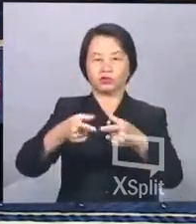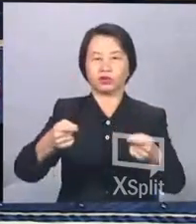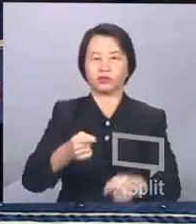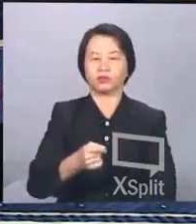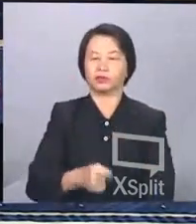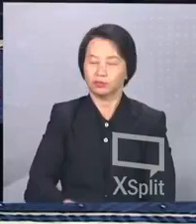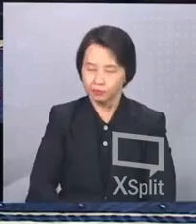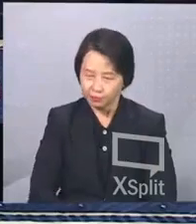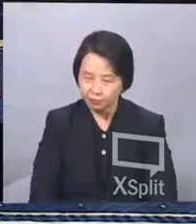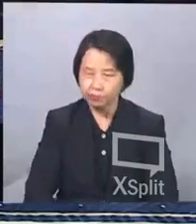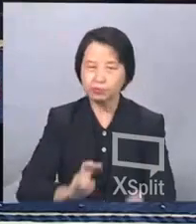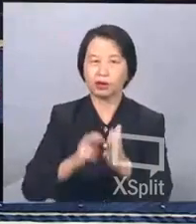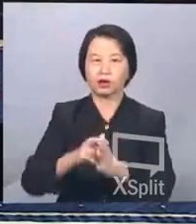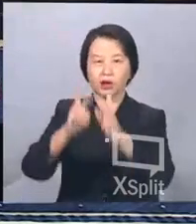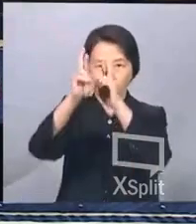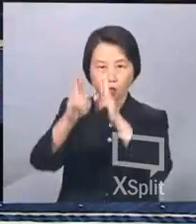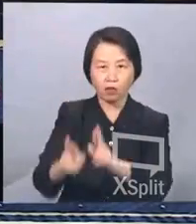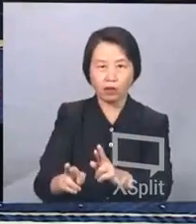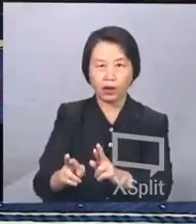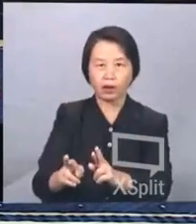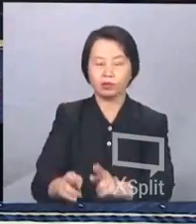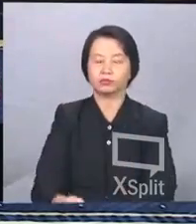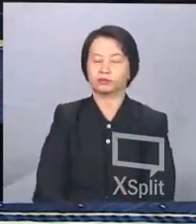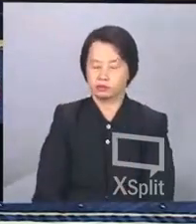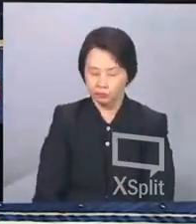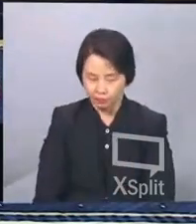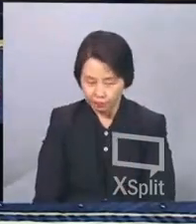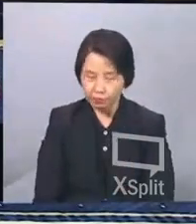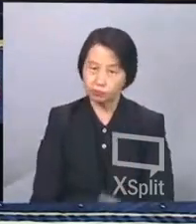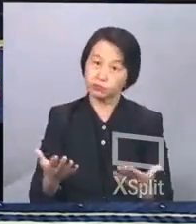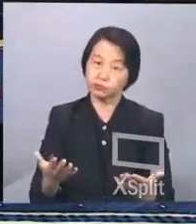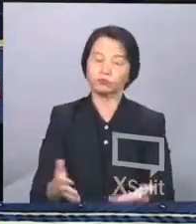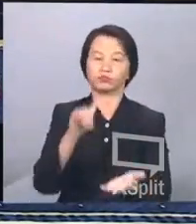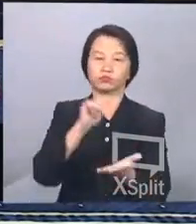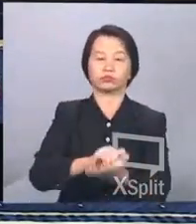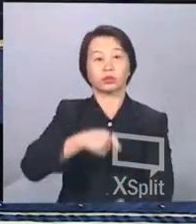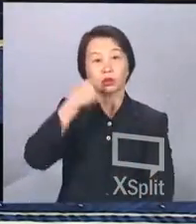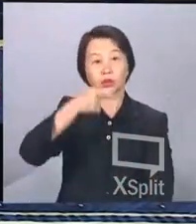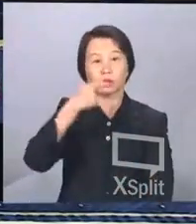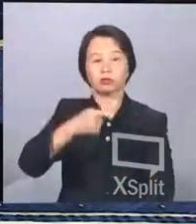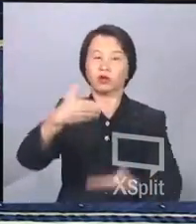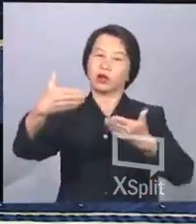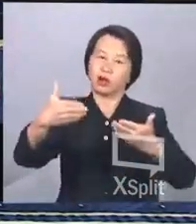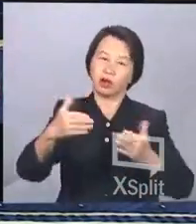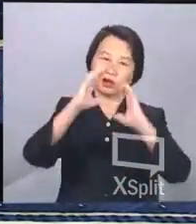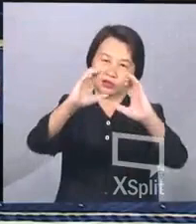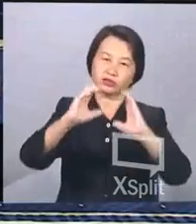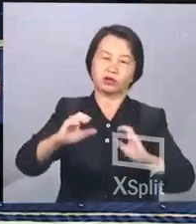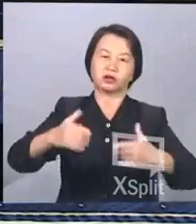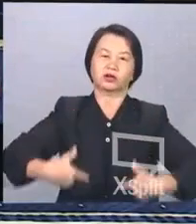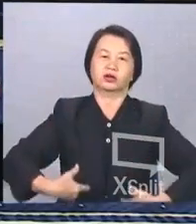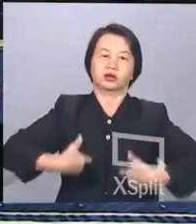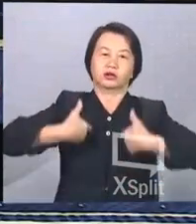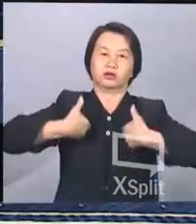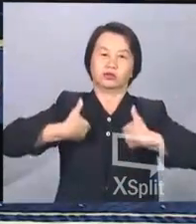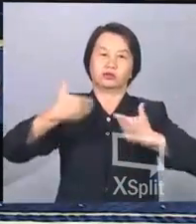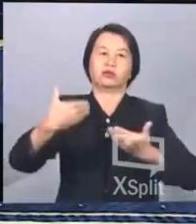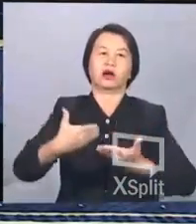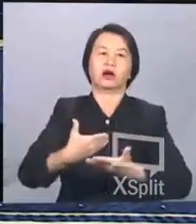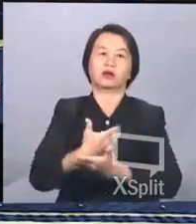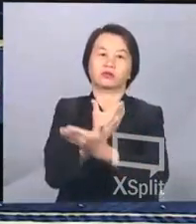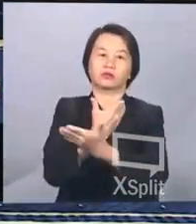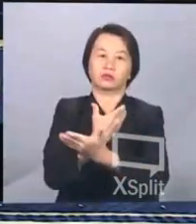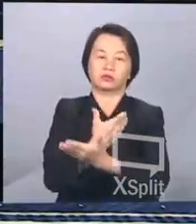sebagai tanda hormat jadi ini adalah yang disebutkan tadi the new normal ataupun kebiasaan